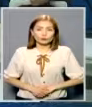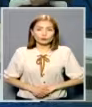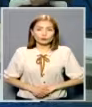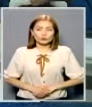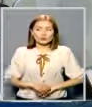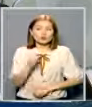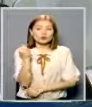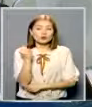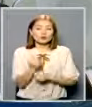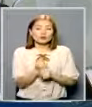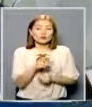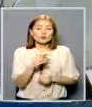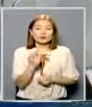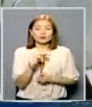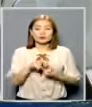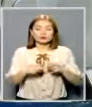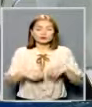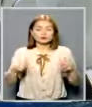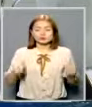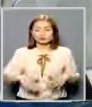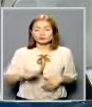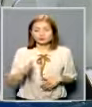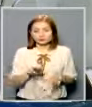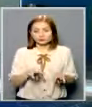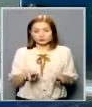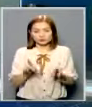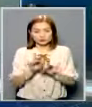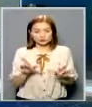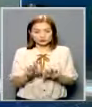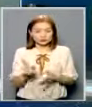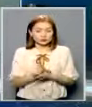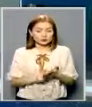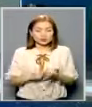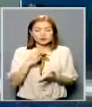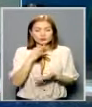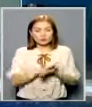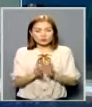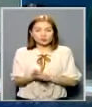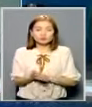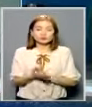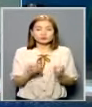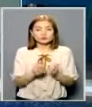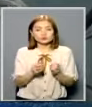Ұн тарту кәсіпорындарының да мәселесі шешіледі деп отыр министрлік. Өтінім түссе азық-түлік келісімшарт